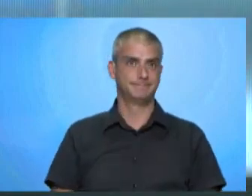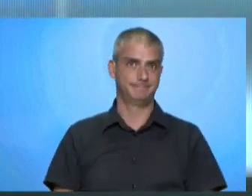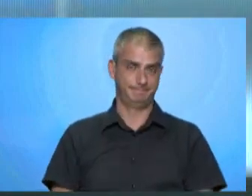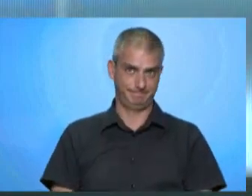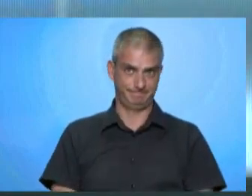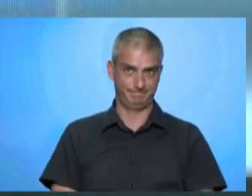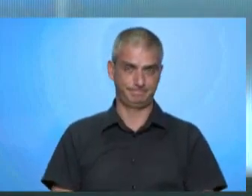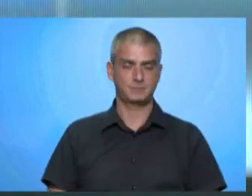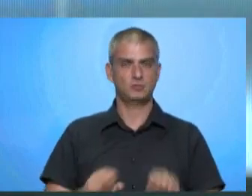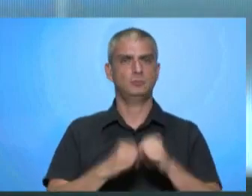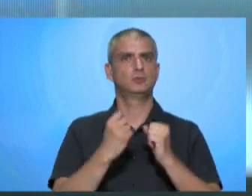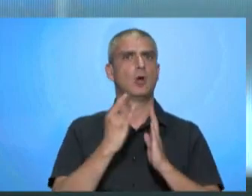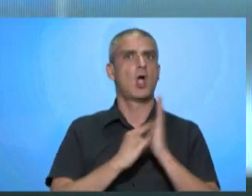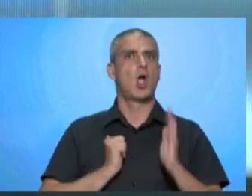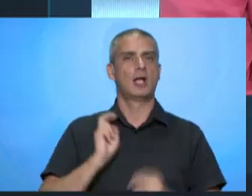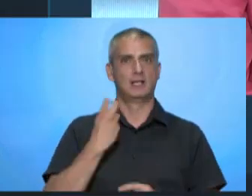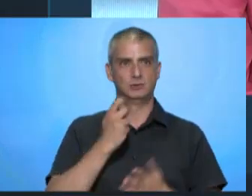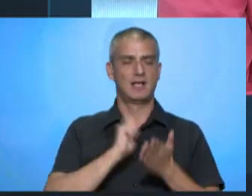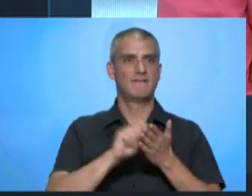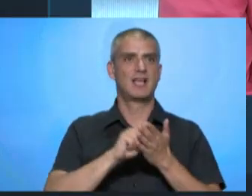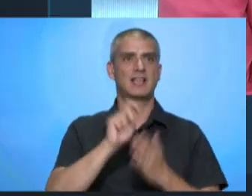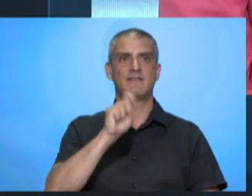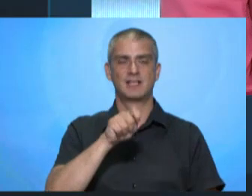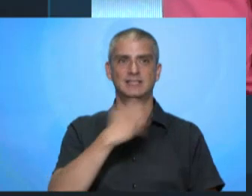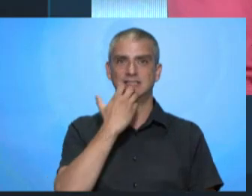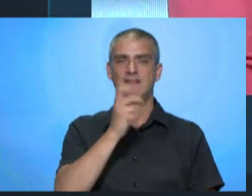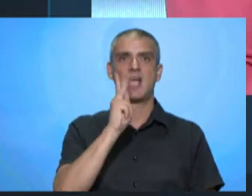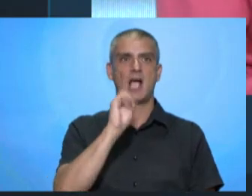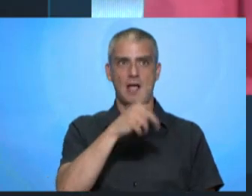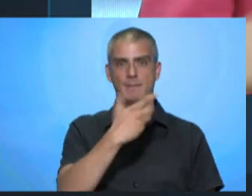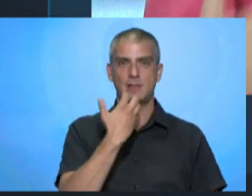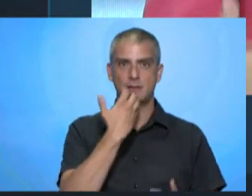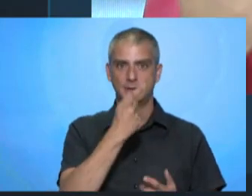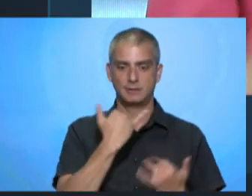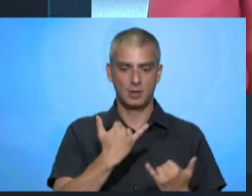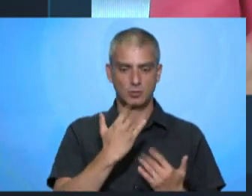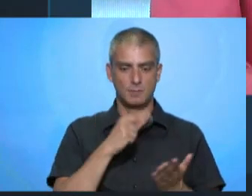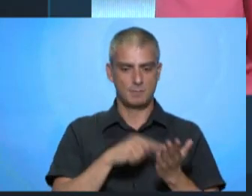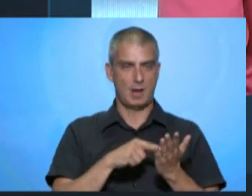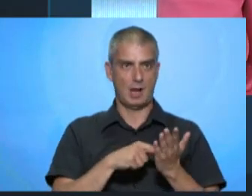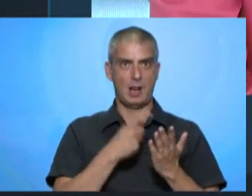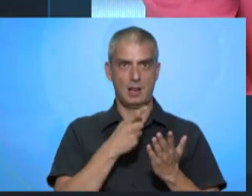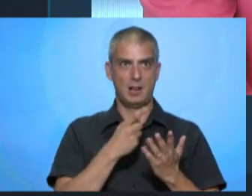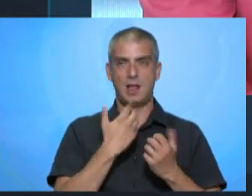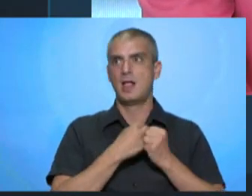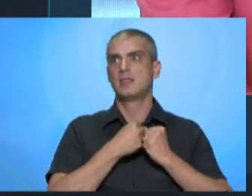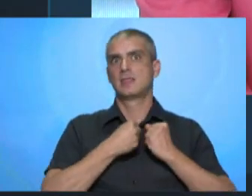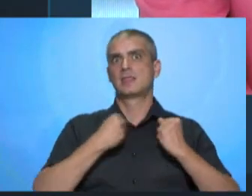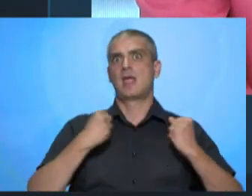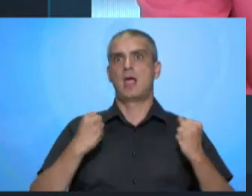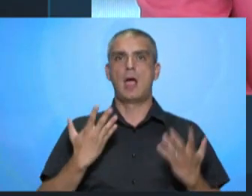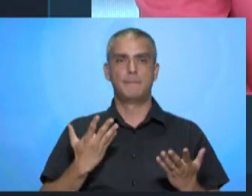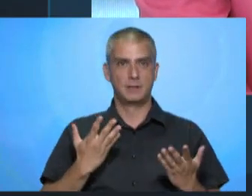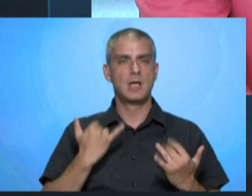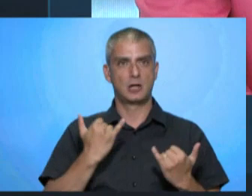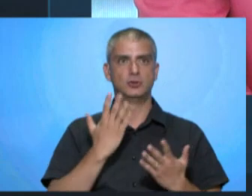עכשיו אנחנו עם משבר חוק הגיוס, ואיתך כתבנו בכנסת, זאב קם, ואתה זה מספר לנו הערב שחרף הכותרות הסופר דרמטיות בימים האחרונים,